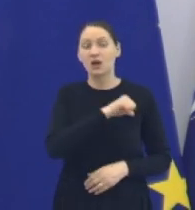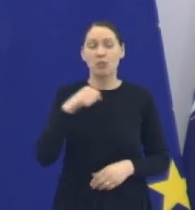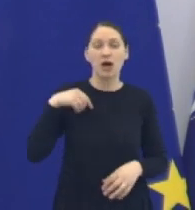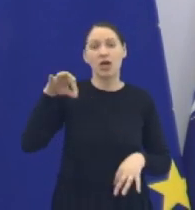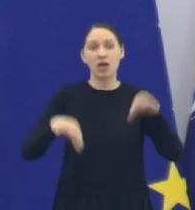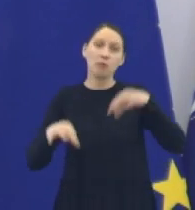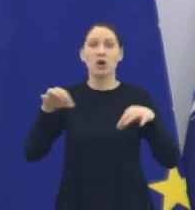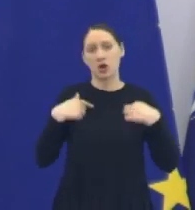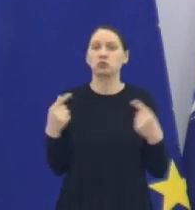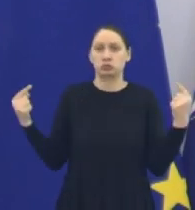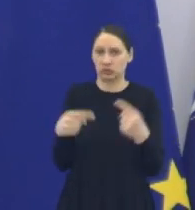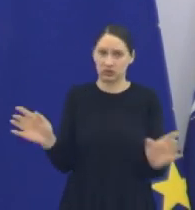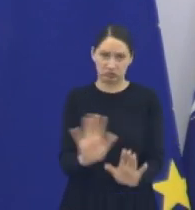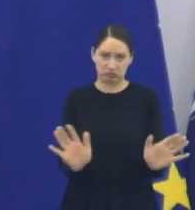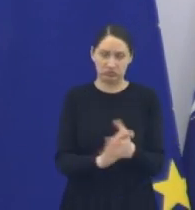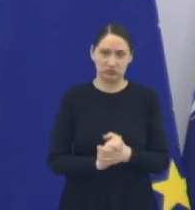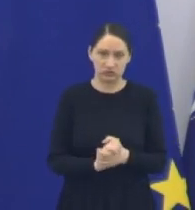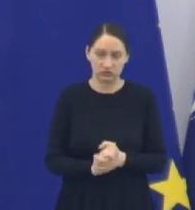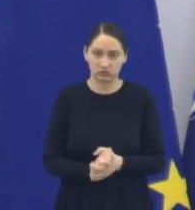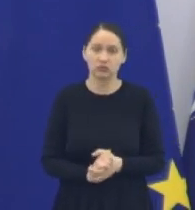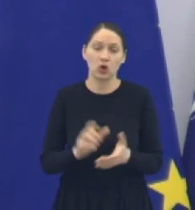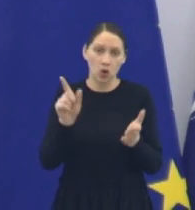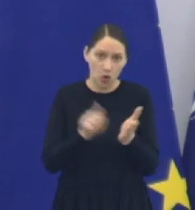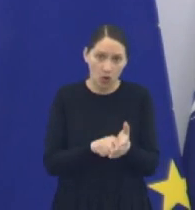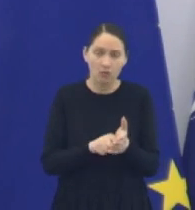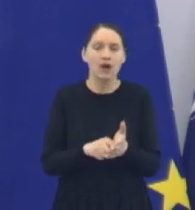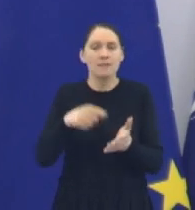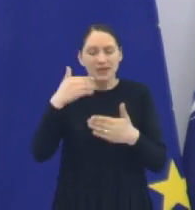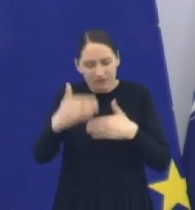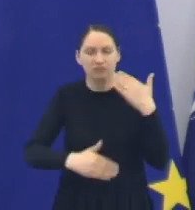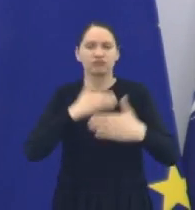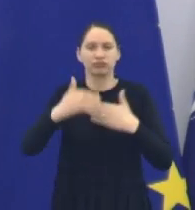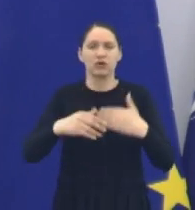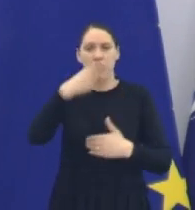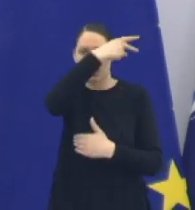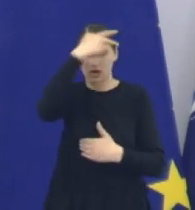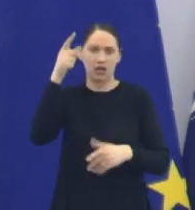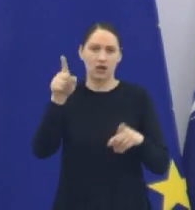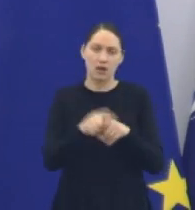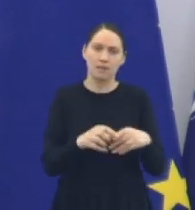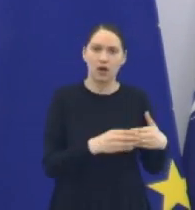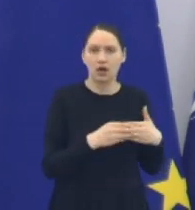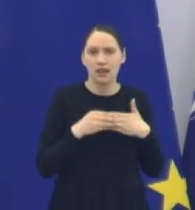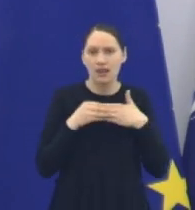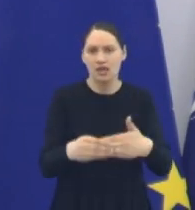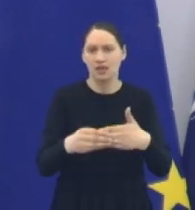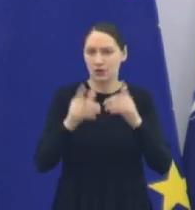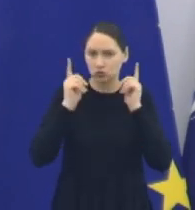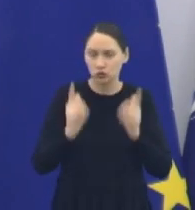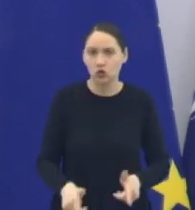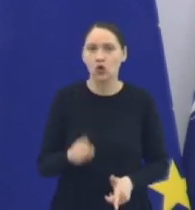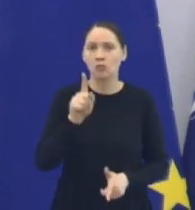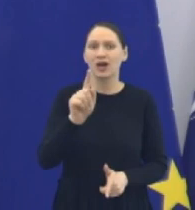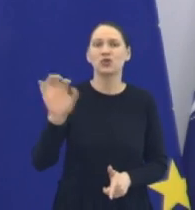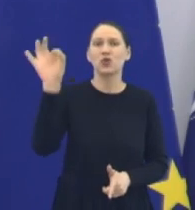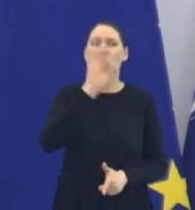padėtį. Taip kad turime daryti tuos žingsnius, kuriuos privalome daryti. Lietuva čia žengia pirmosiose gretose, bet dėl gamtinių